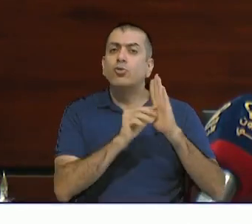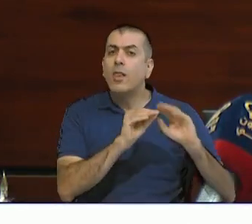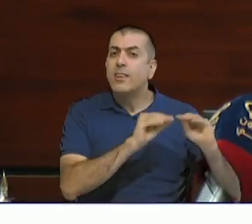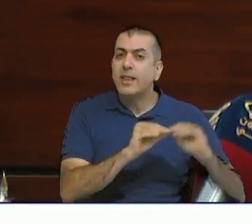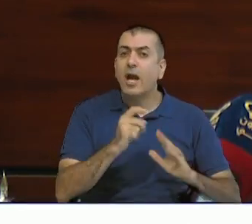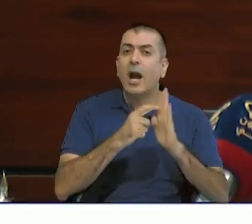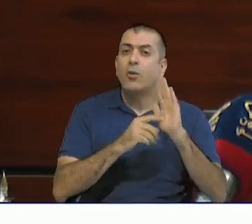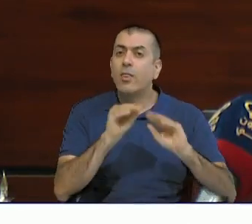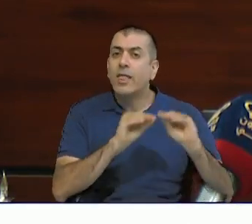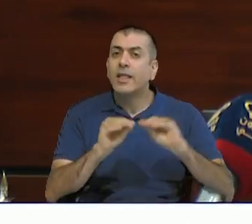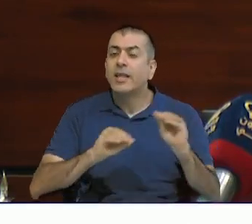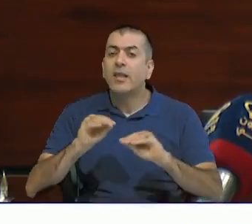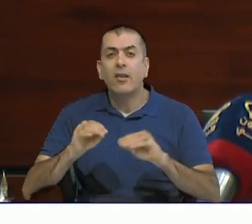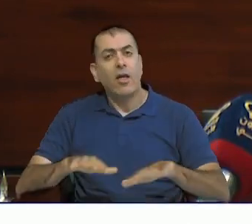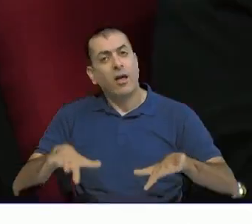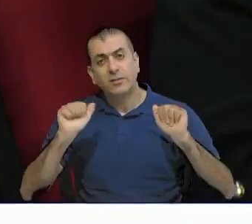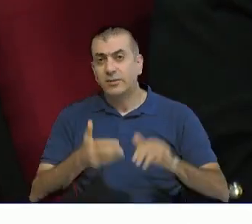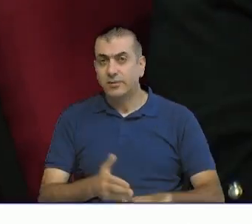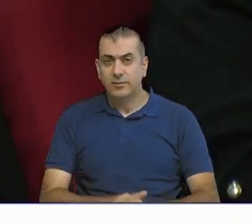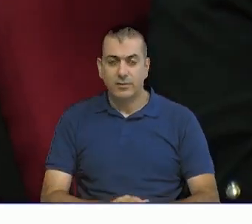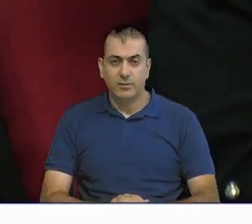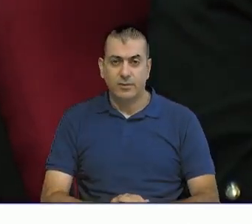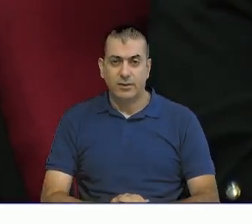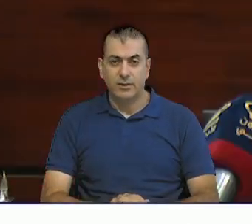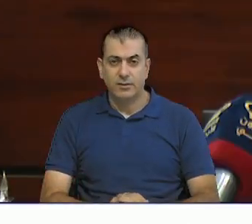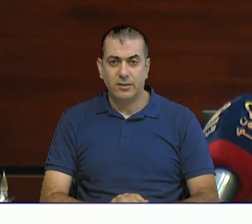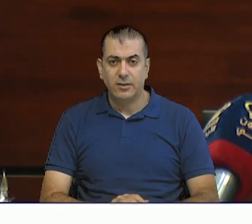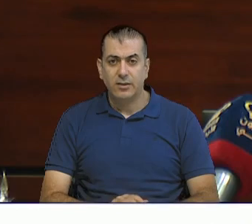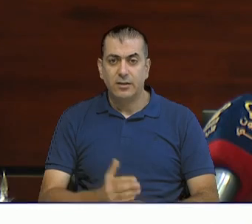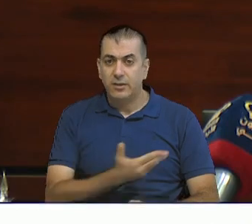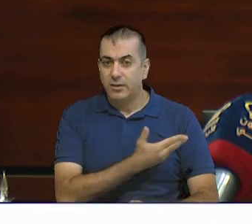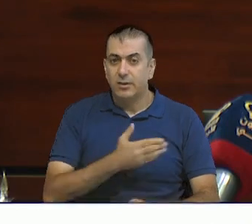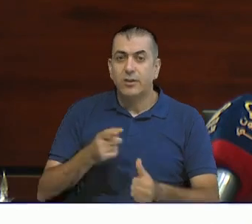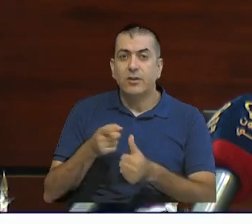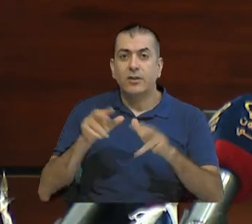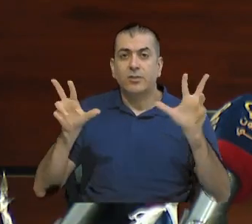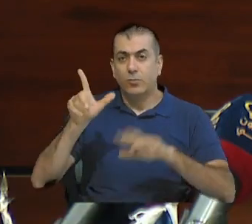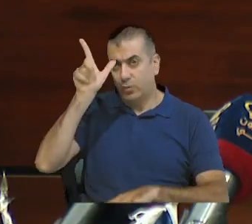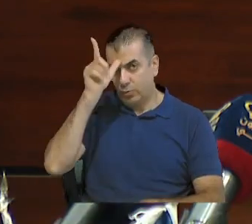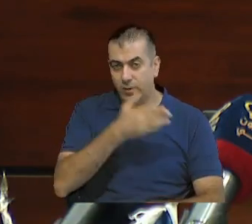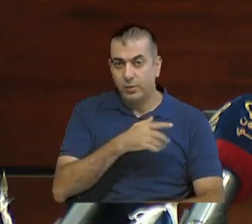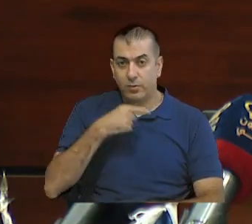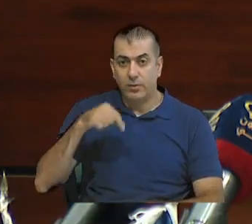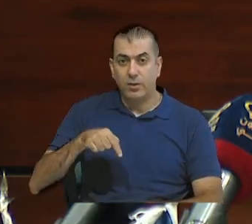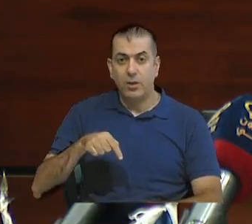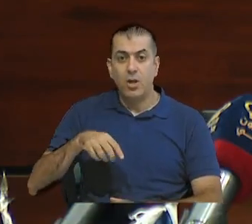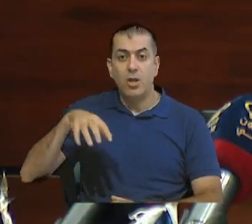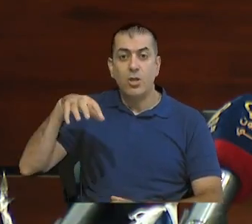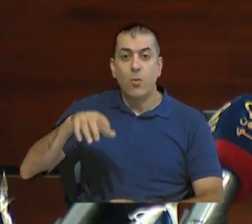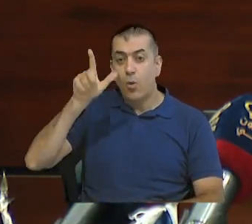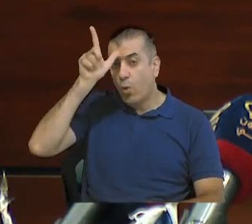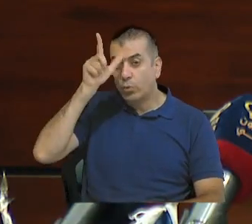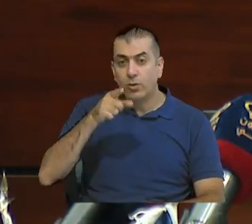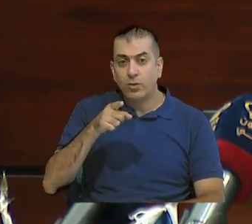والتشريعية التي جرى صياغتها بعناية. الدولة عملت قانون انتخاب يحاكي ما نريد